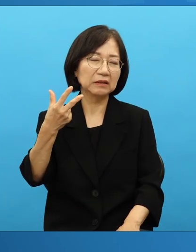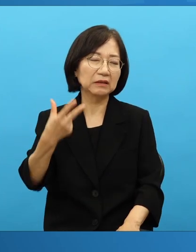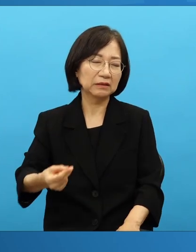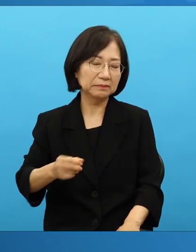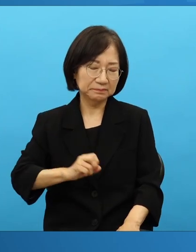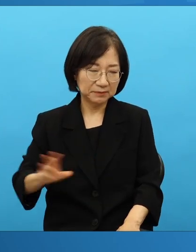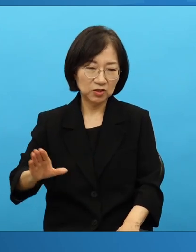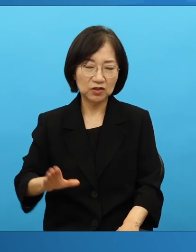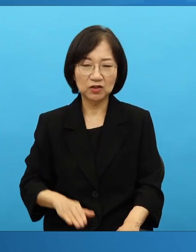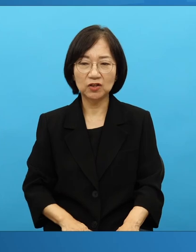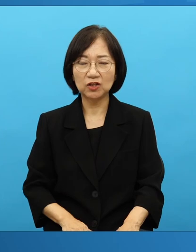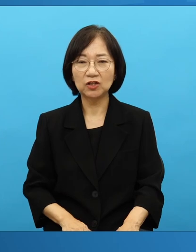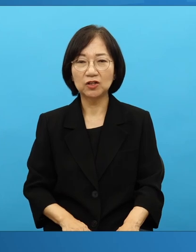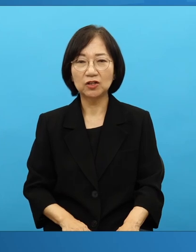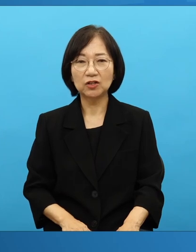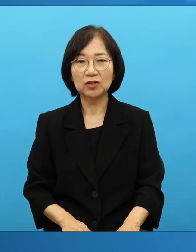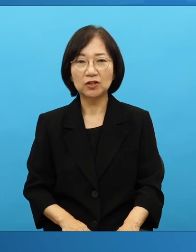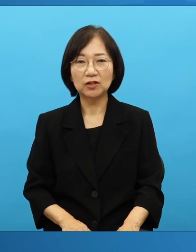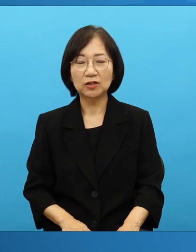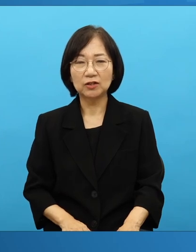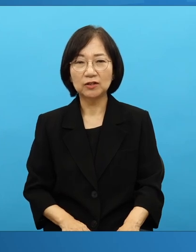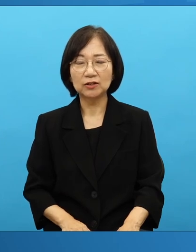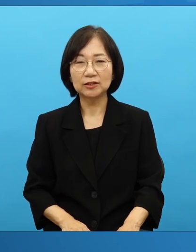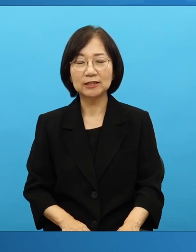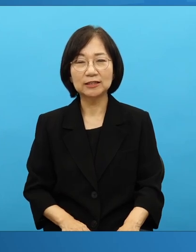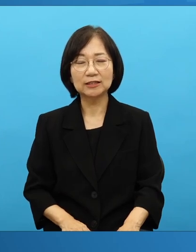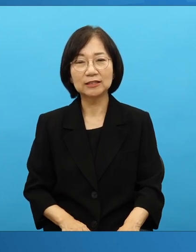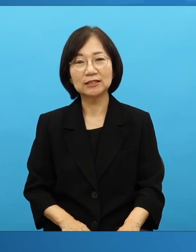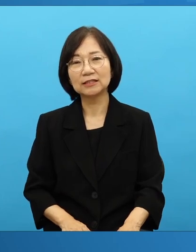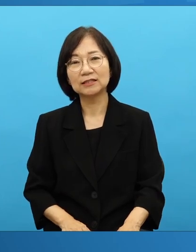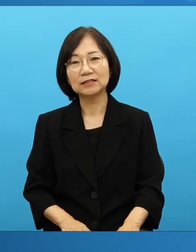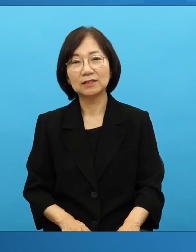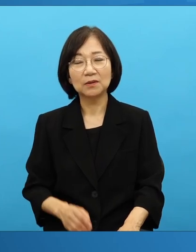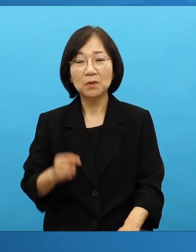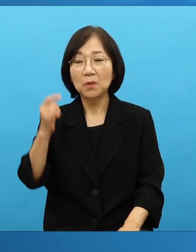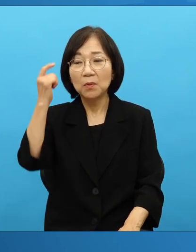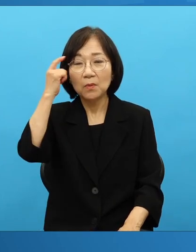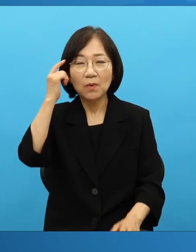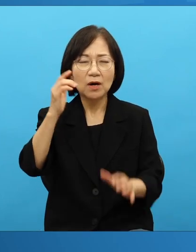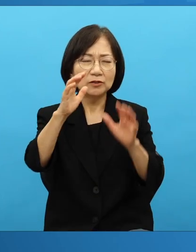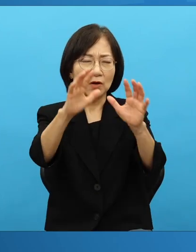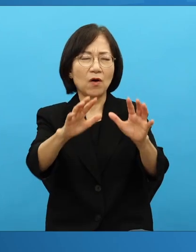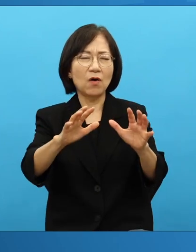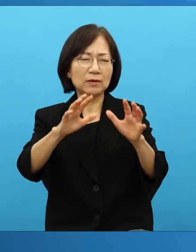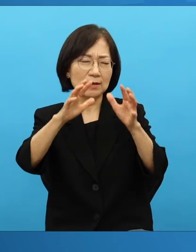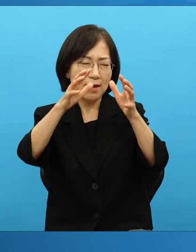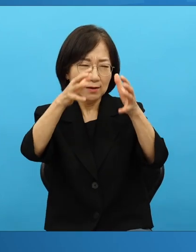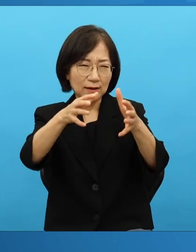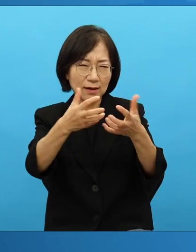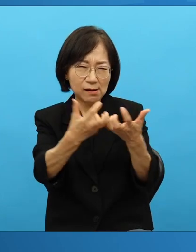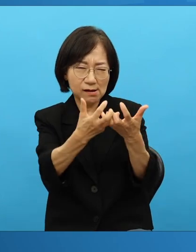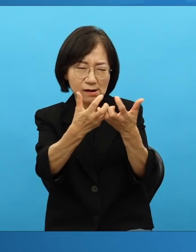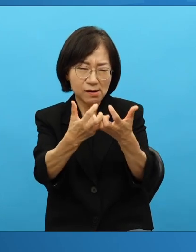保罗真的很了不起他拥有很多也是很有学识人但他说这些都是粪土 왜냐 전 세계 흑암 봤는데 이거 아니가 안 돼. 그걸 하나님 나에게 주셨다면 나의 복음과